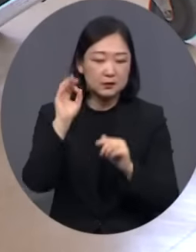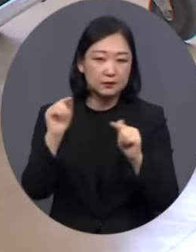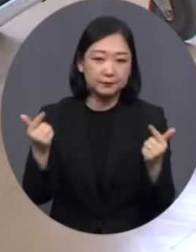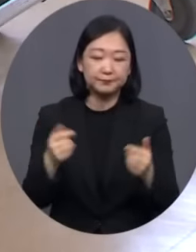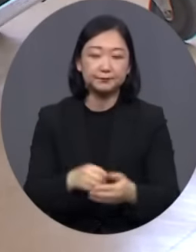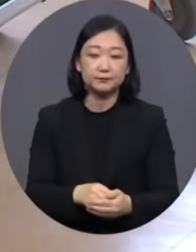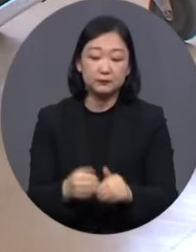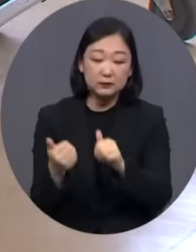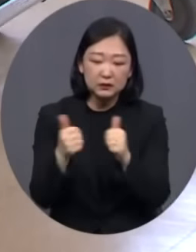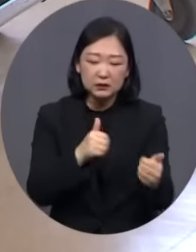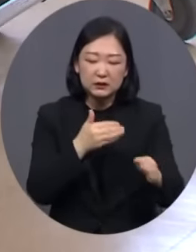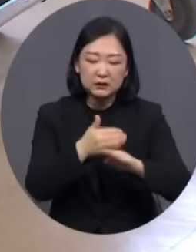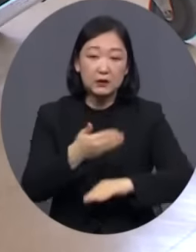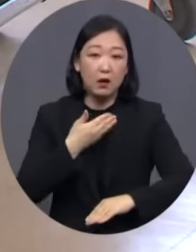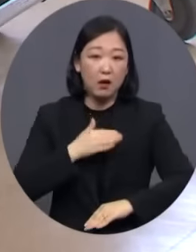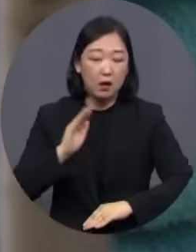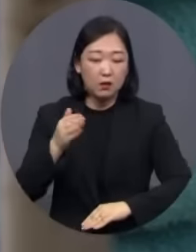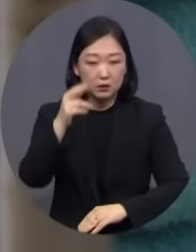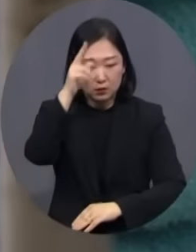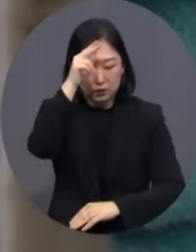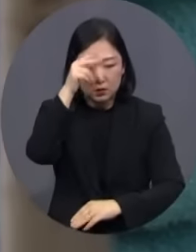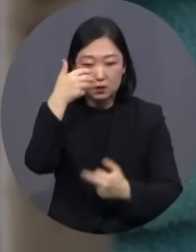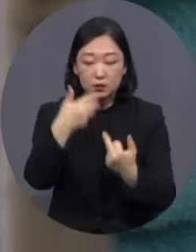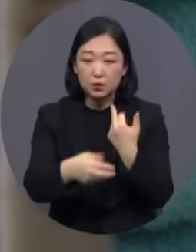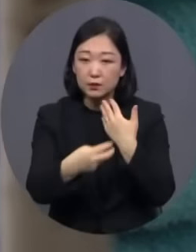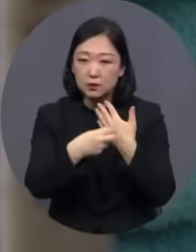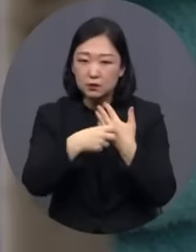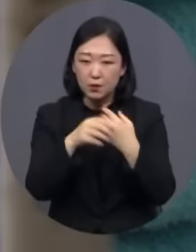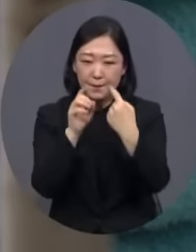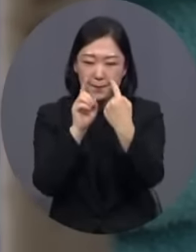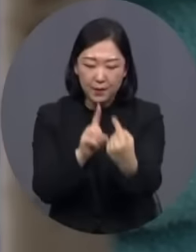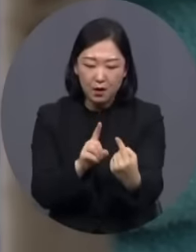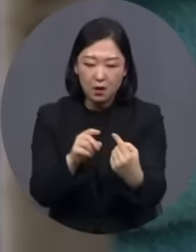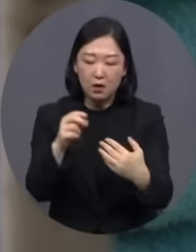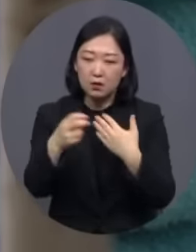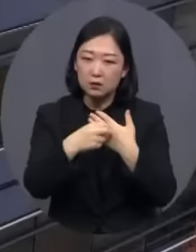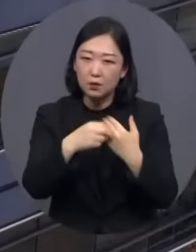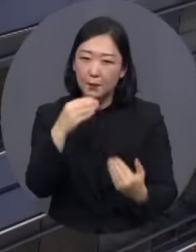사망사고 사실을 뒤늦게 알게 된 경찰은 서귀포의료원을